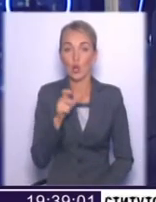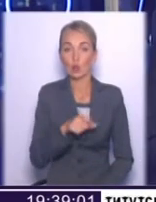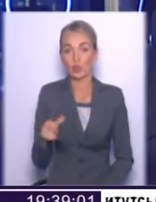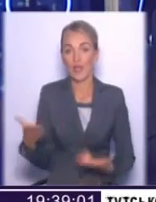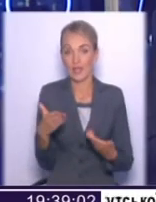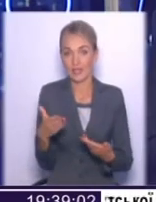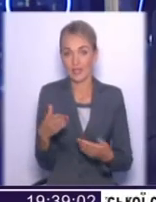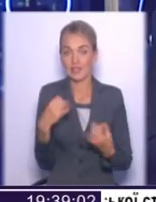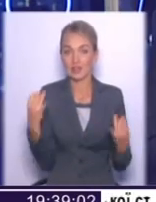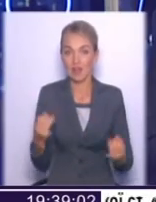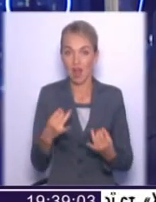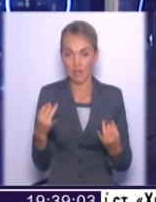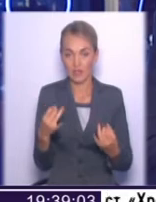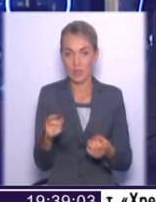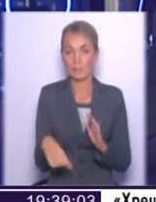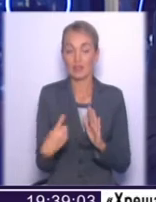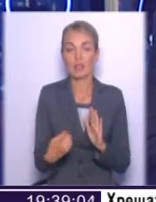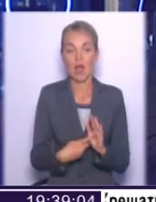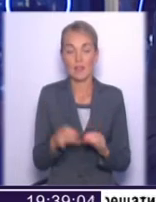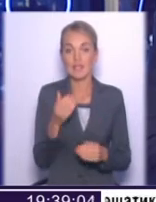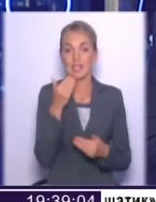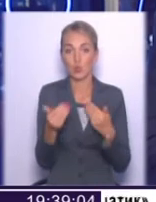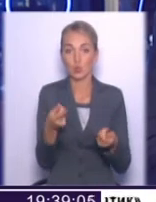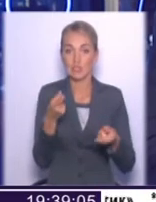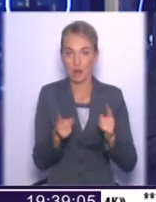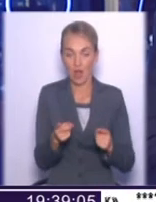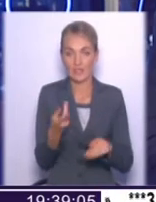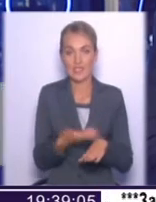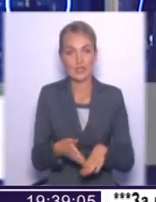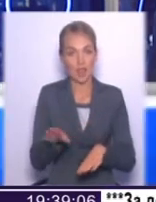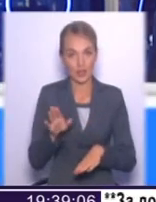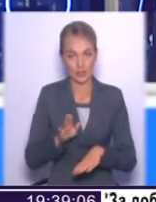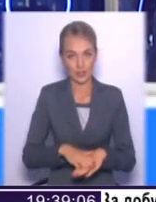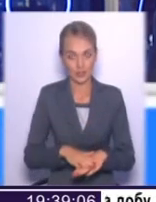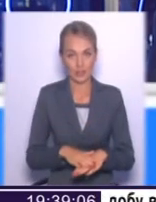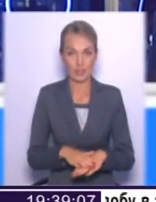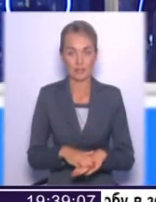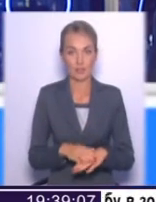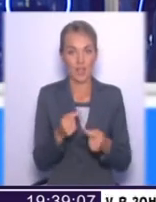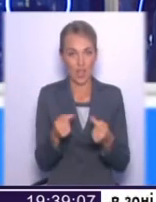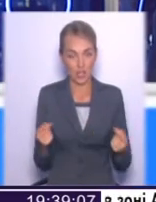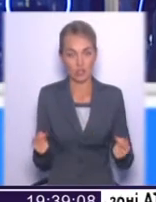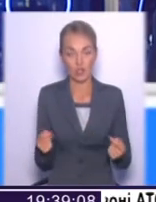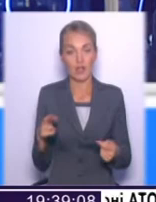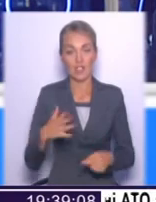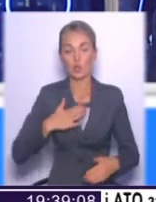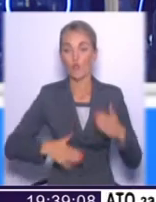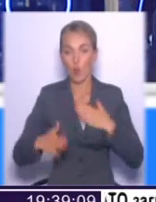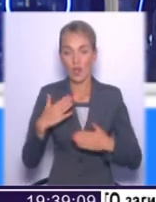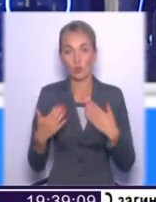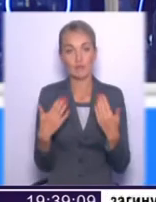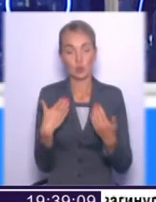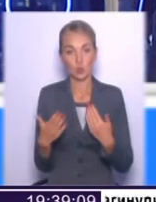фахово цікавляться питанням і задають справді складні речі. Я із задоволенням